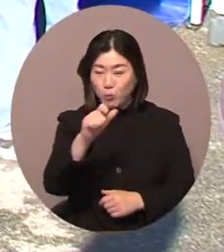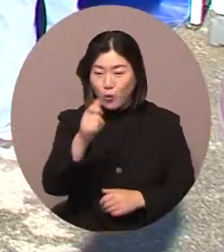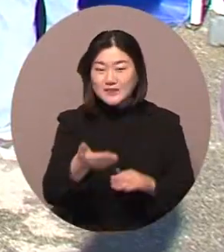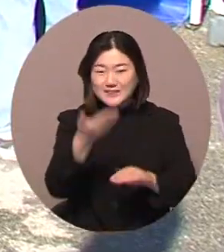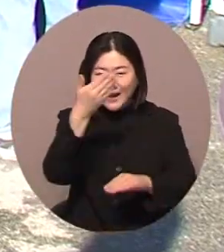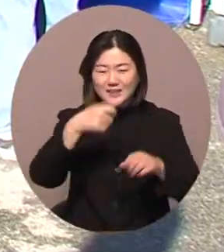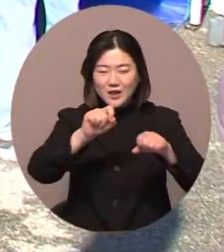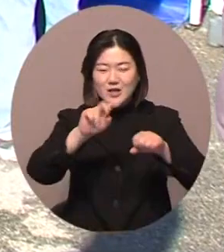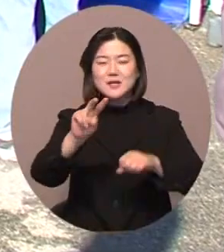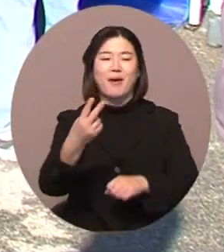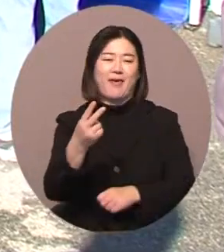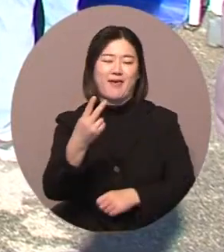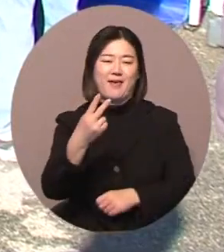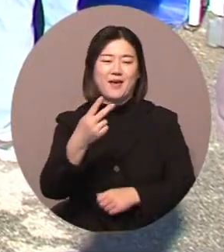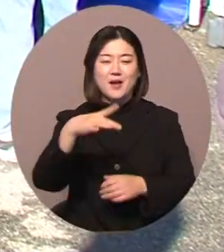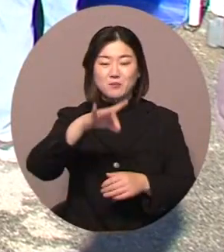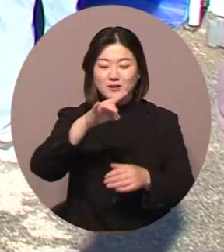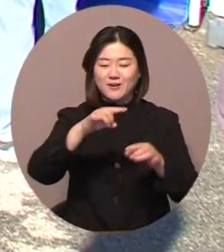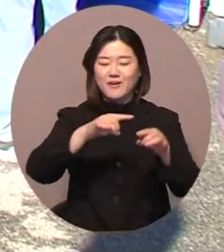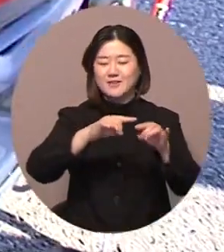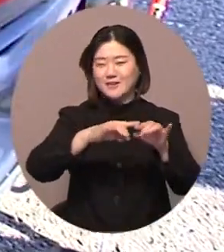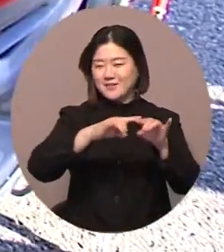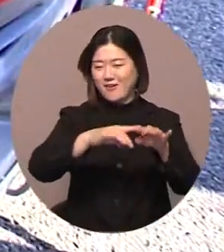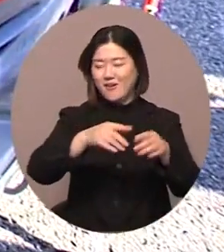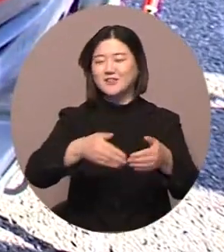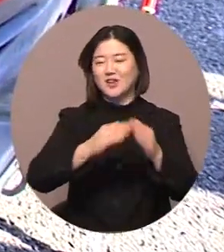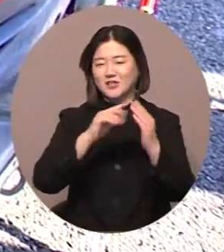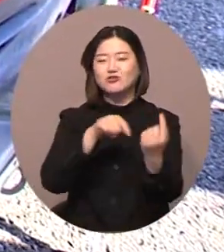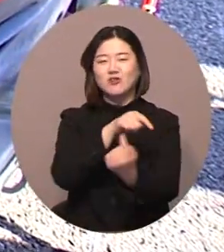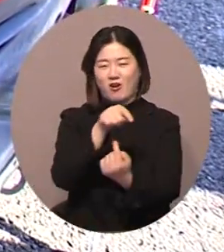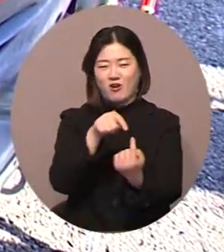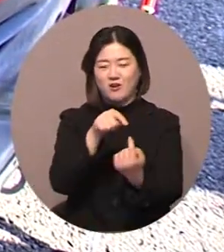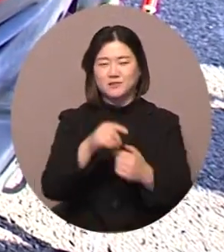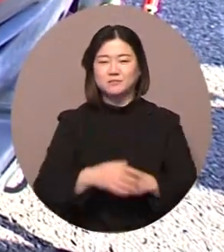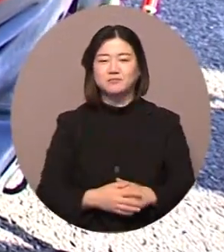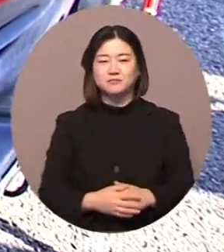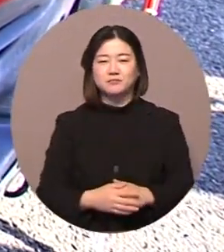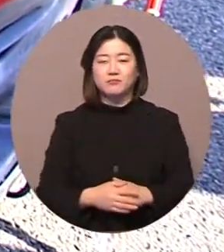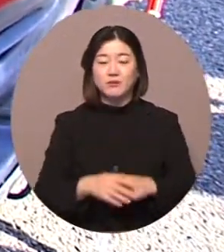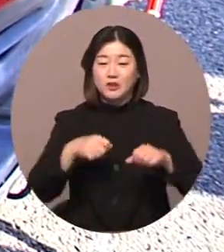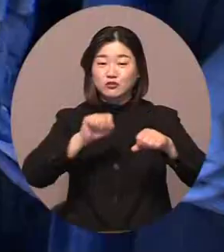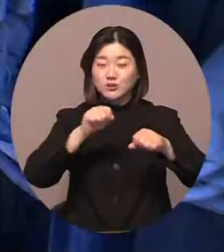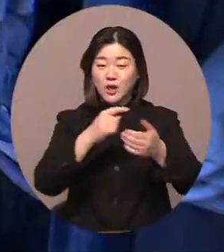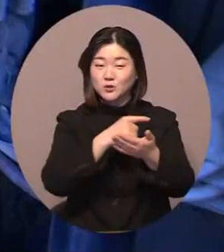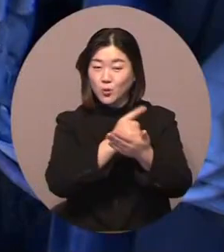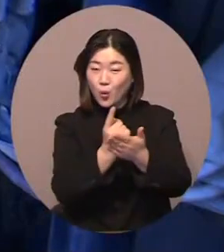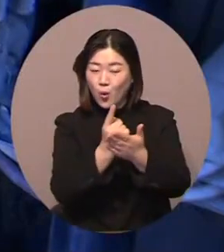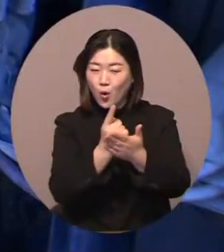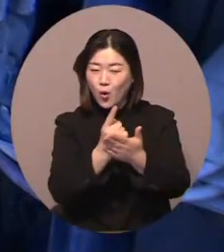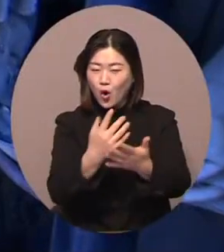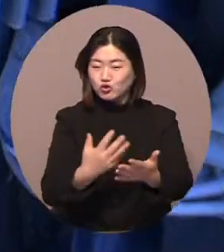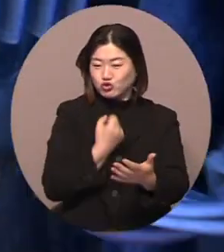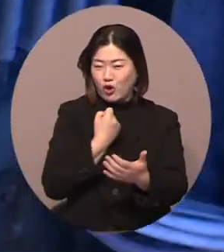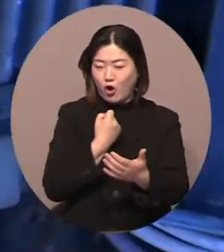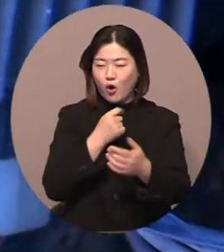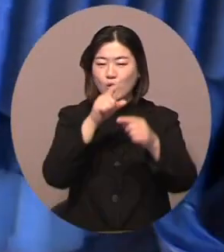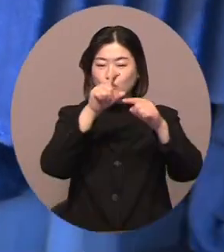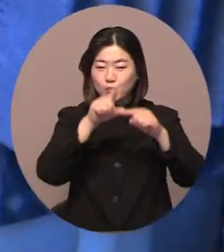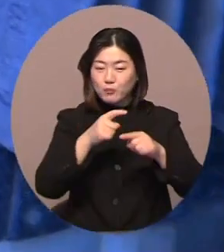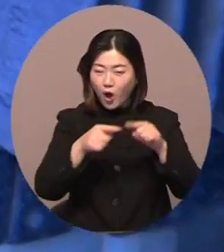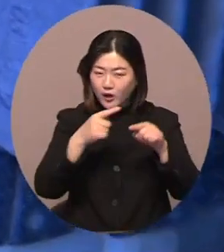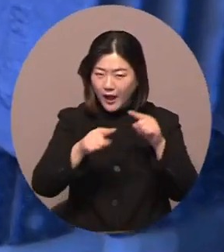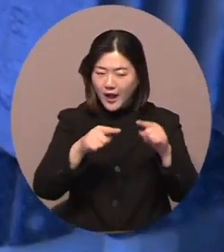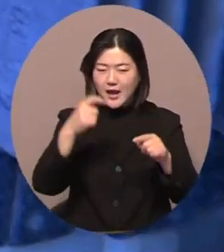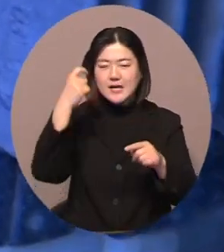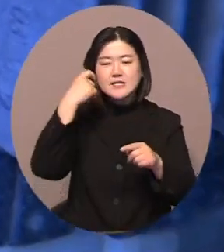고령자의 이륜차 200여 대에 먼저 센서를 설치해 운영됩니다. 이륜차 속도와 충격량 등을 분석해